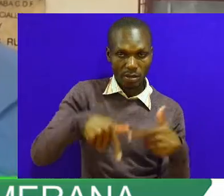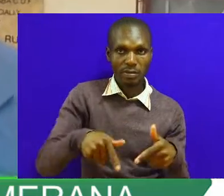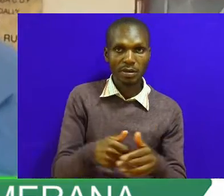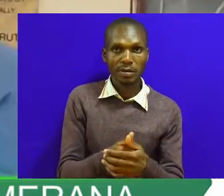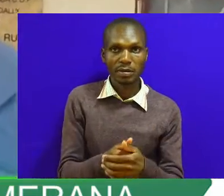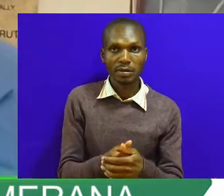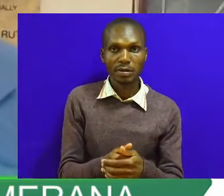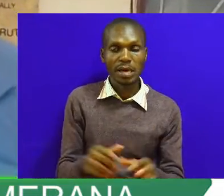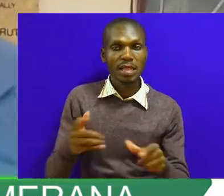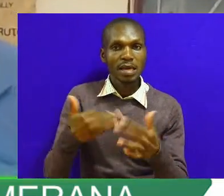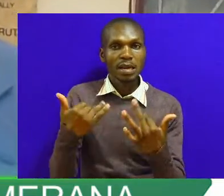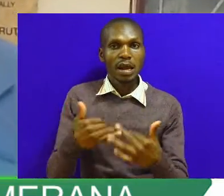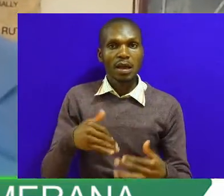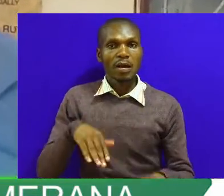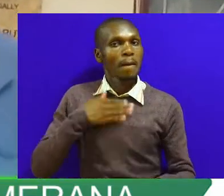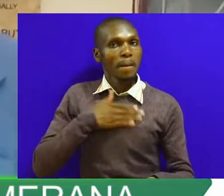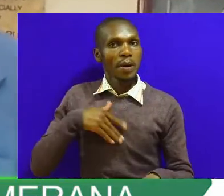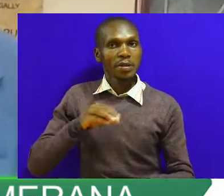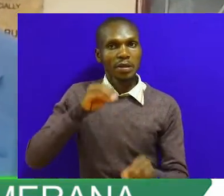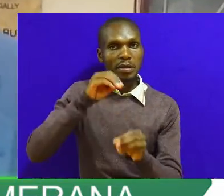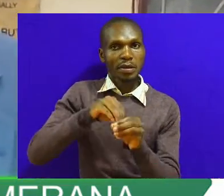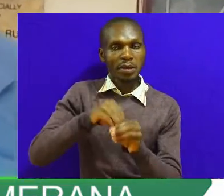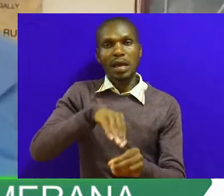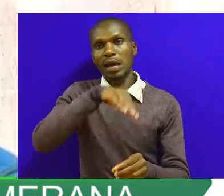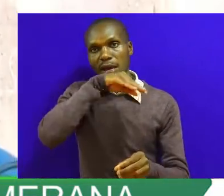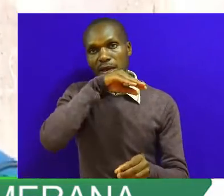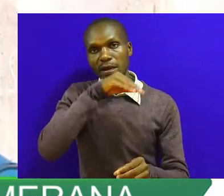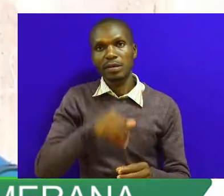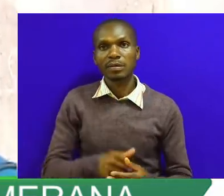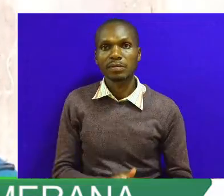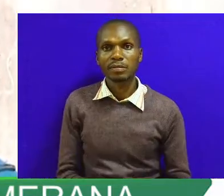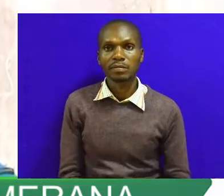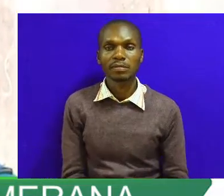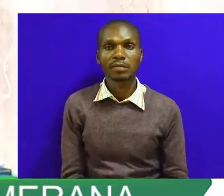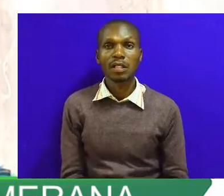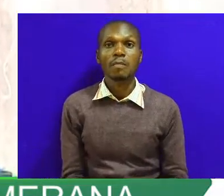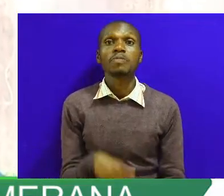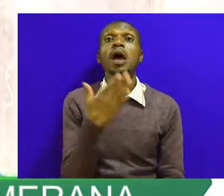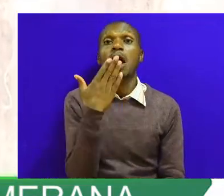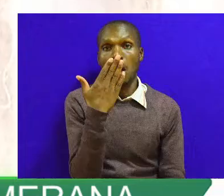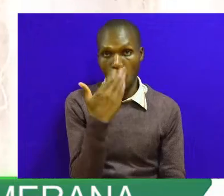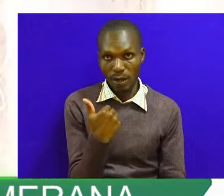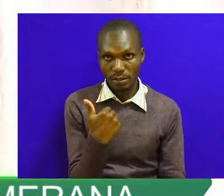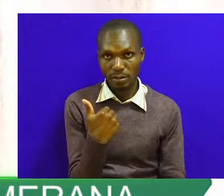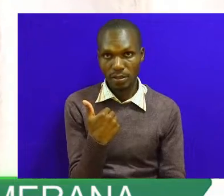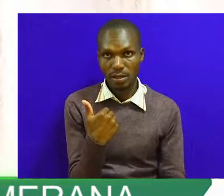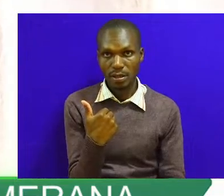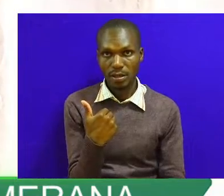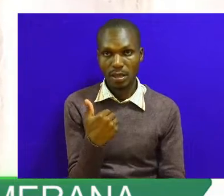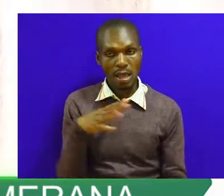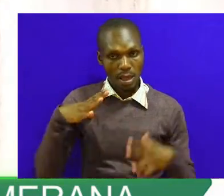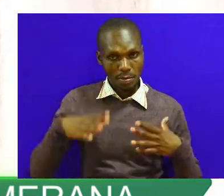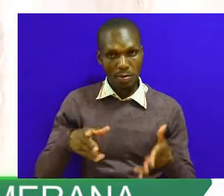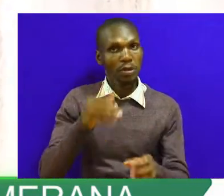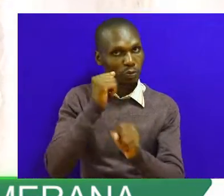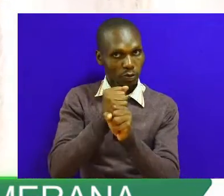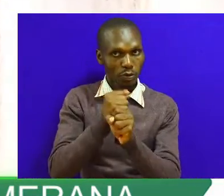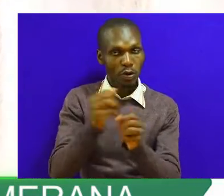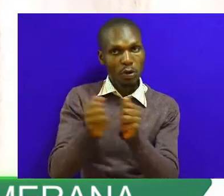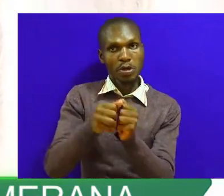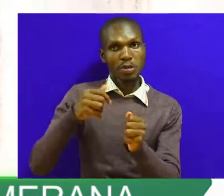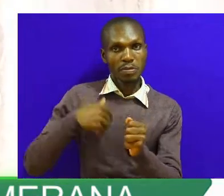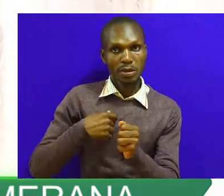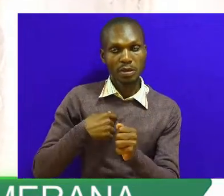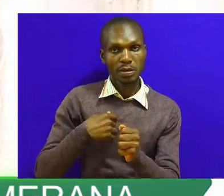Raila Odinga chingo burubaye constituency ye ntonta kete bak abanyali bali mo korere nkelinga we need